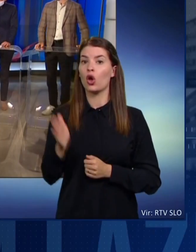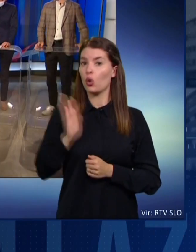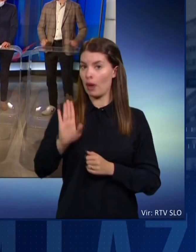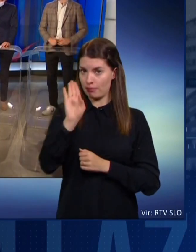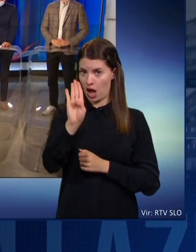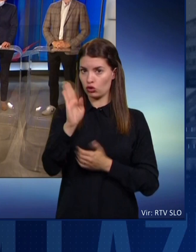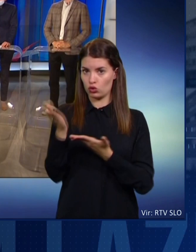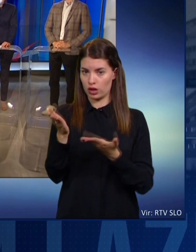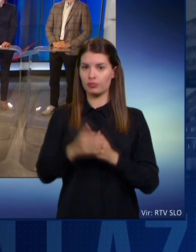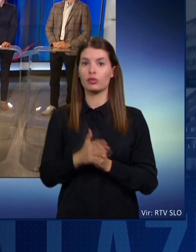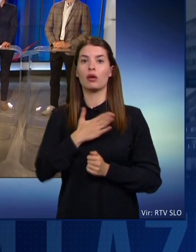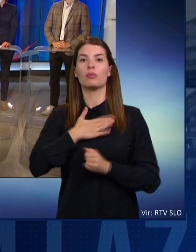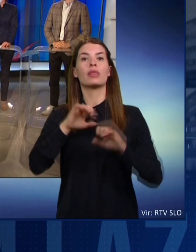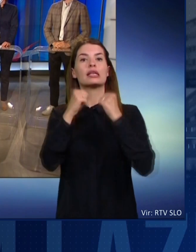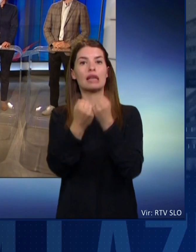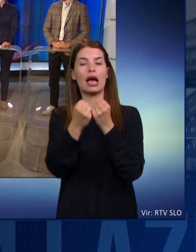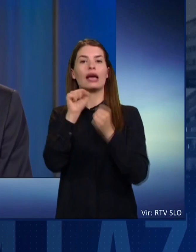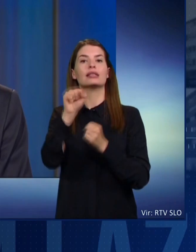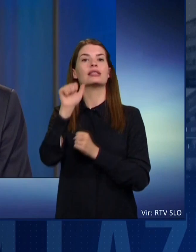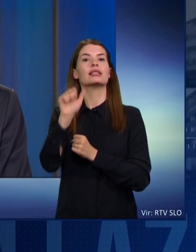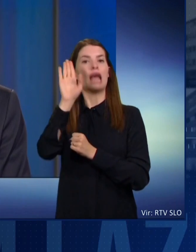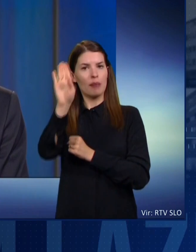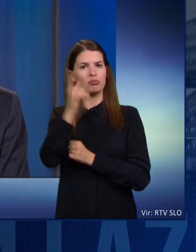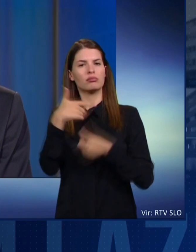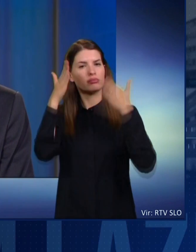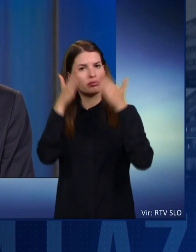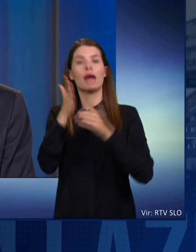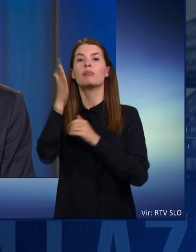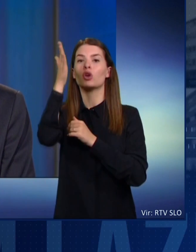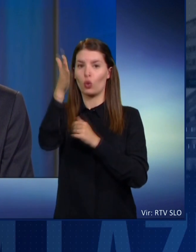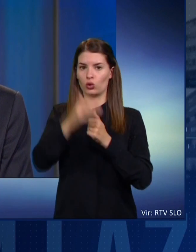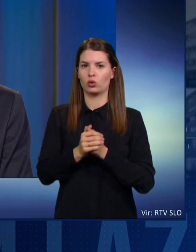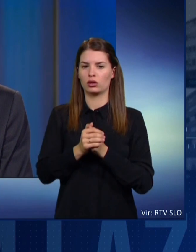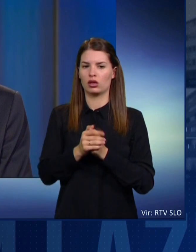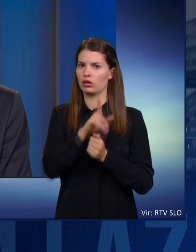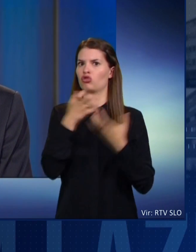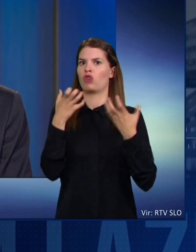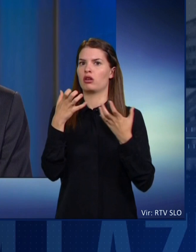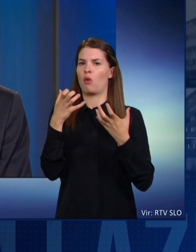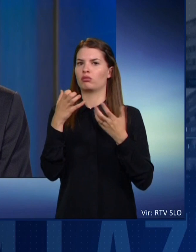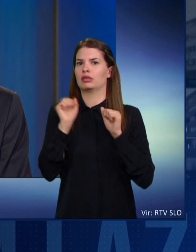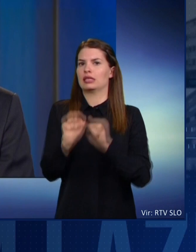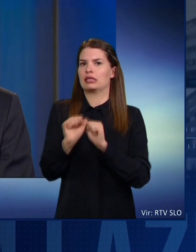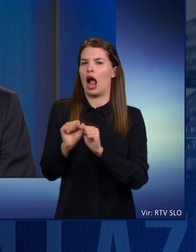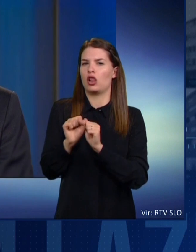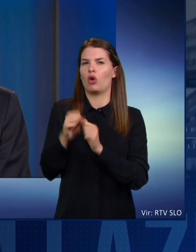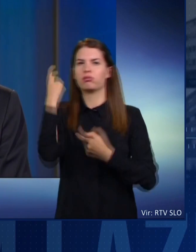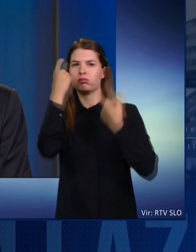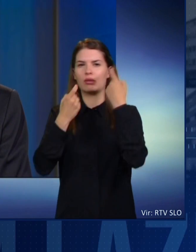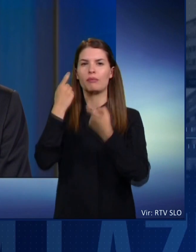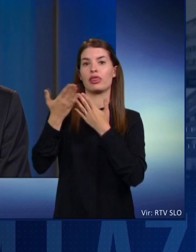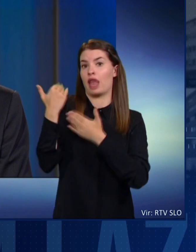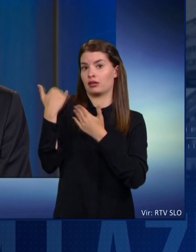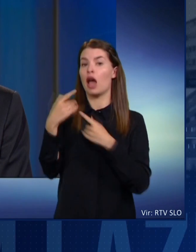v stranki SAB se vsekakor ukvarjamo s prihodnostjo in ne neprestano oziramo nazaj, tako kot